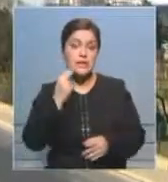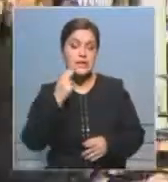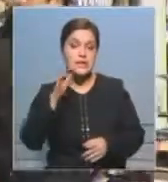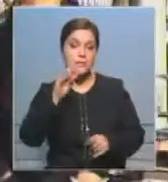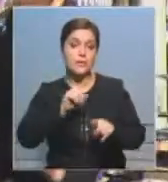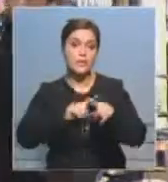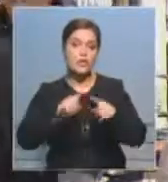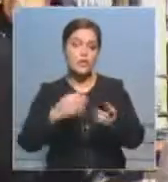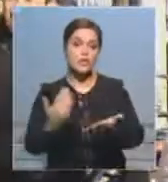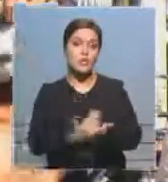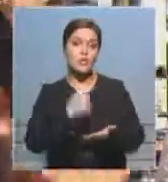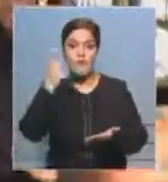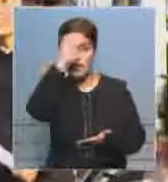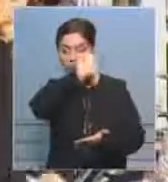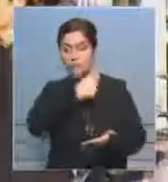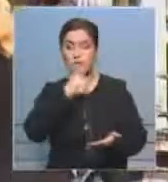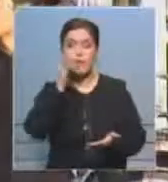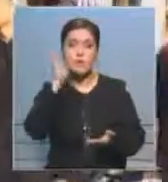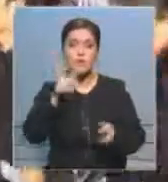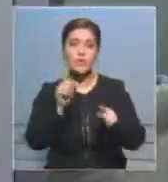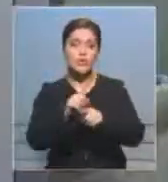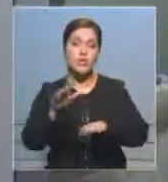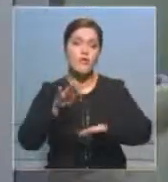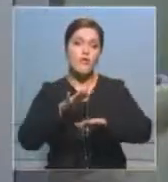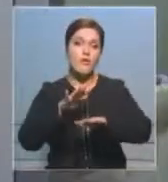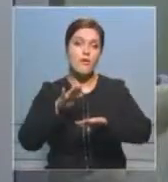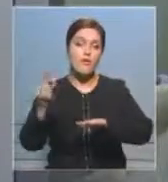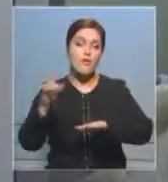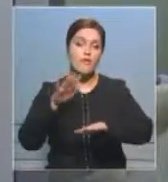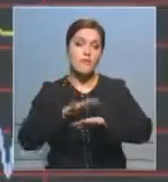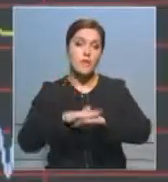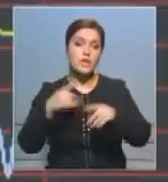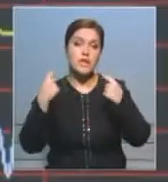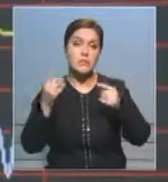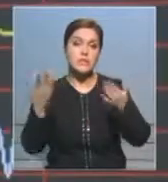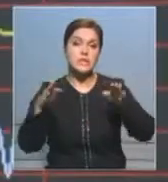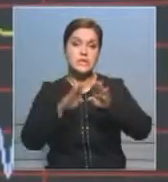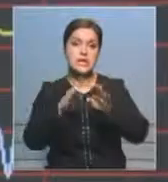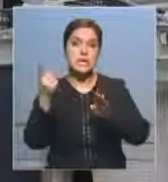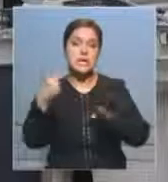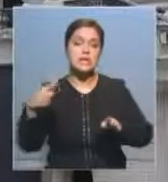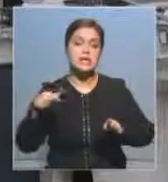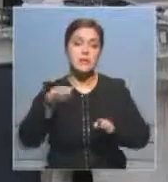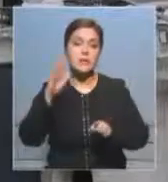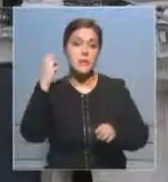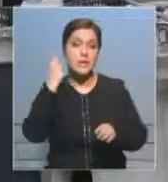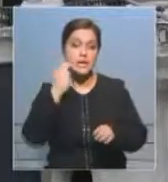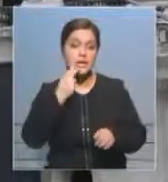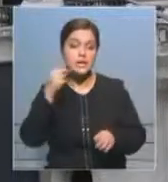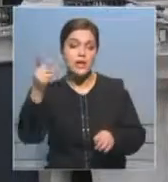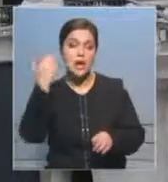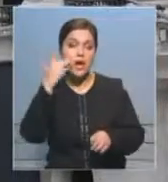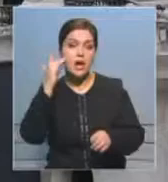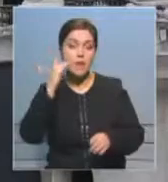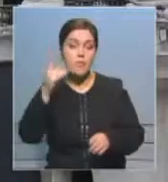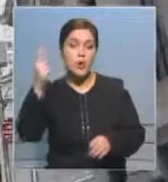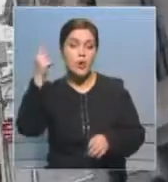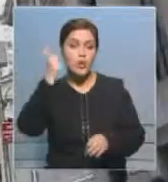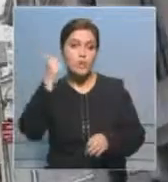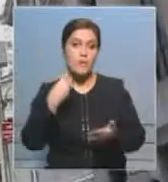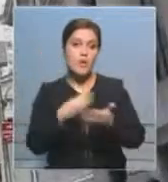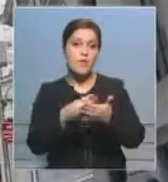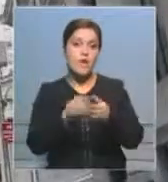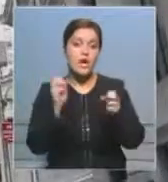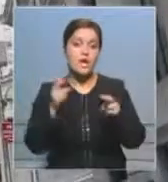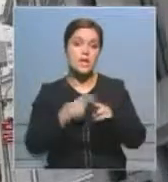отмечать новый год ожидается что фондовый рынок поднебесной будет закрыт в течение недели американские финансисты задумались как этот